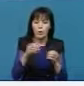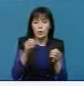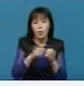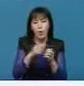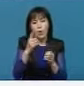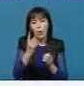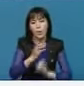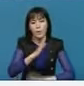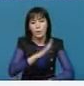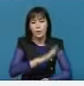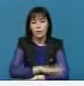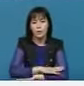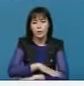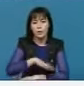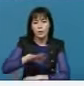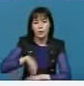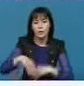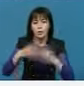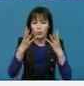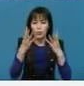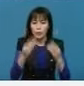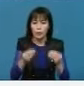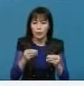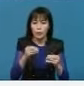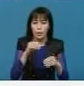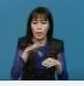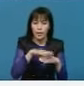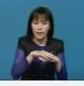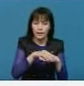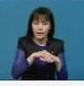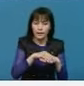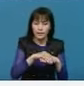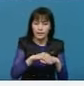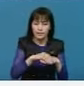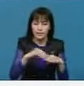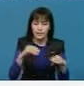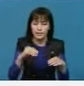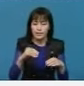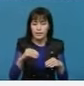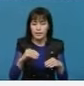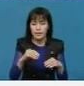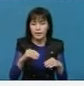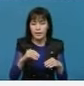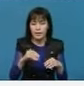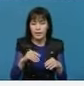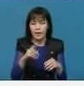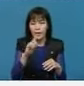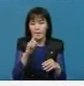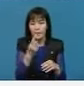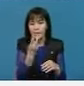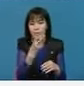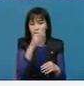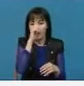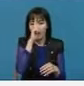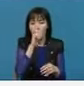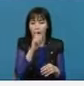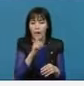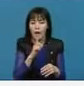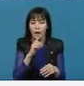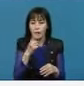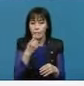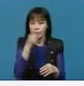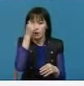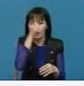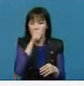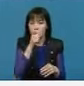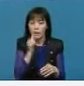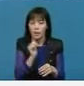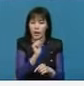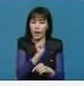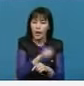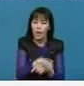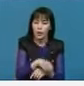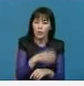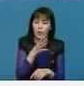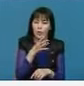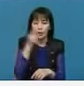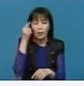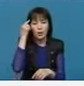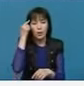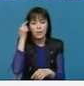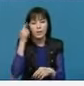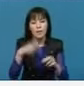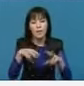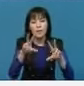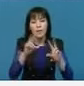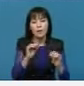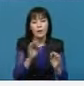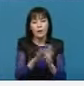сыныпта соңғы күні тестке, ұлттық бірыңғай тестілеуге бір ай, екі ай немесе бір жыл ғана қалған кезде ойланады. Ал